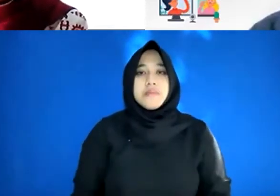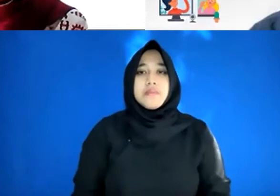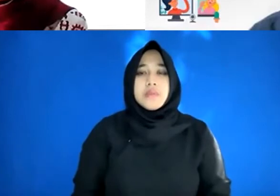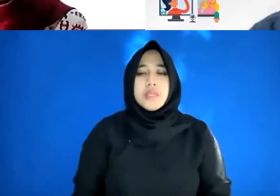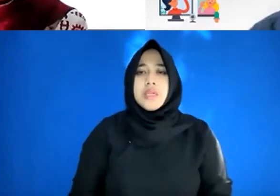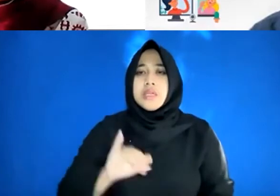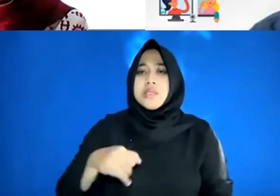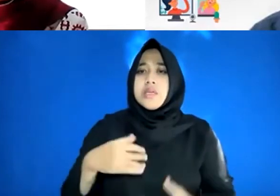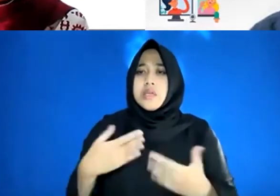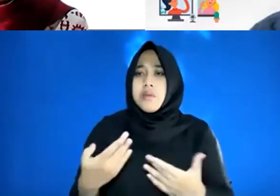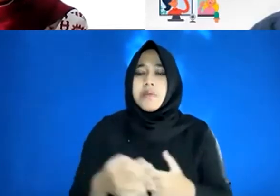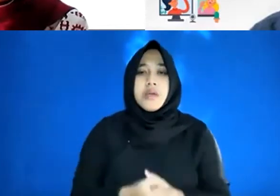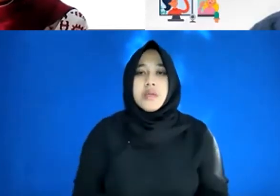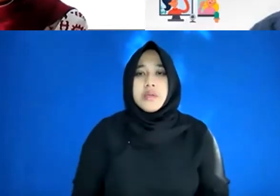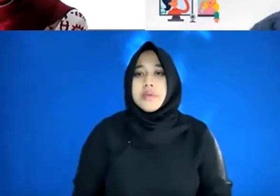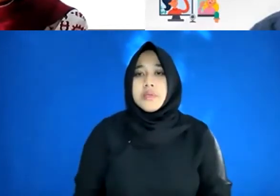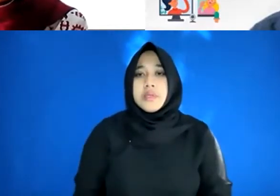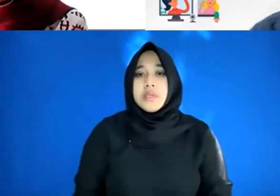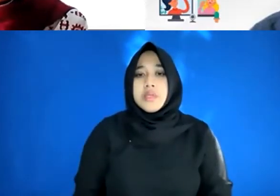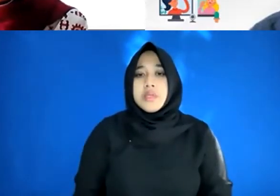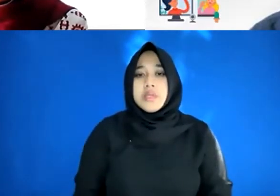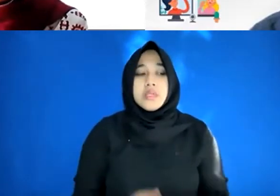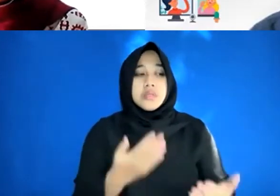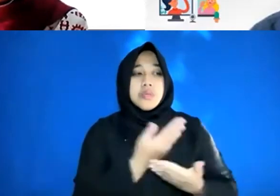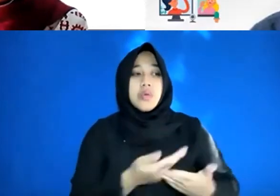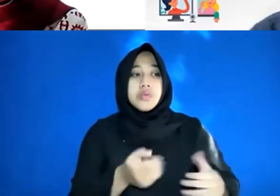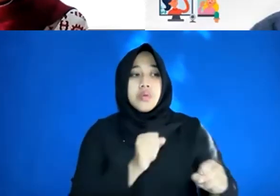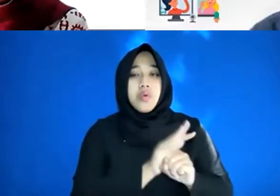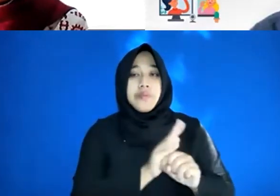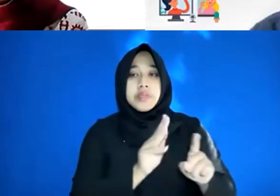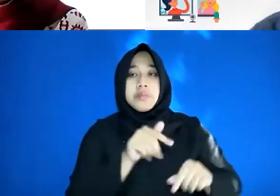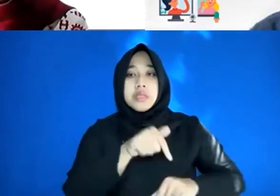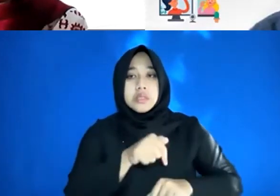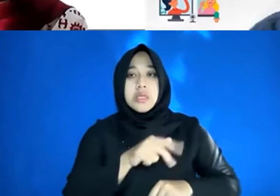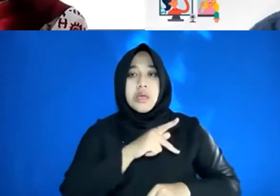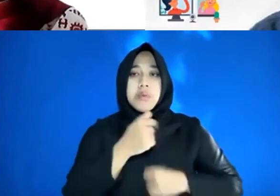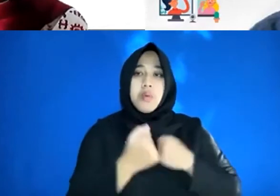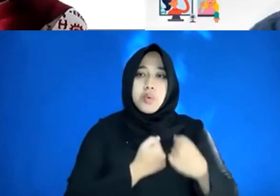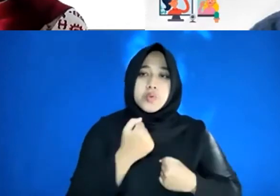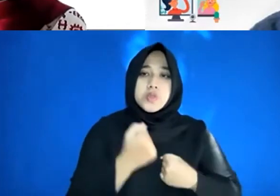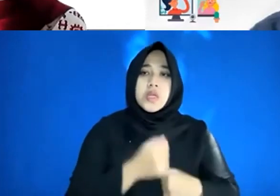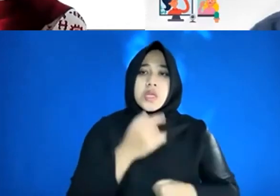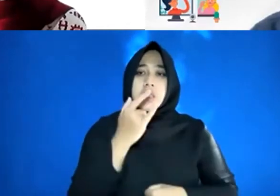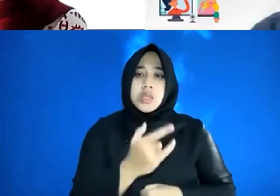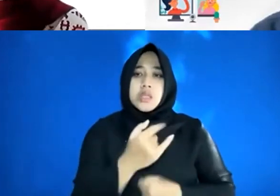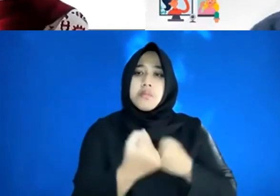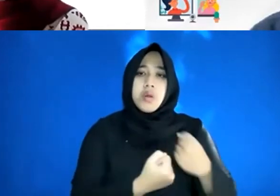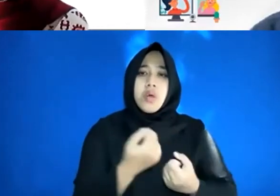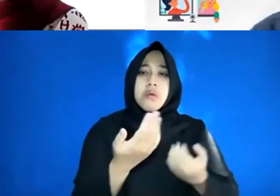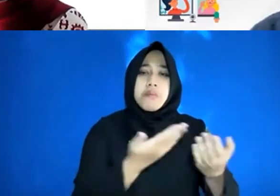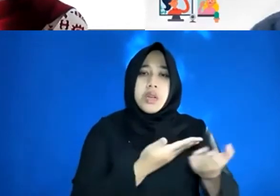Sehingga memang ketika era pandemi ini kami berusaha untuk tetap bisa melakukan